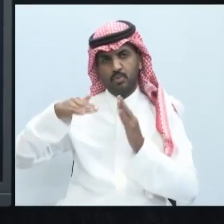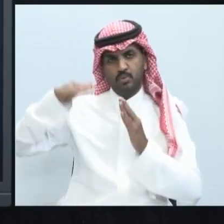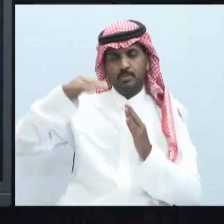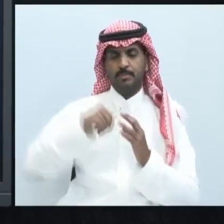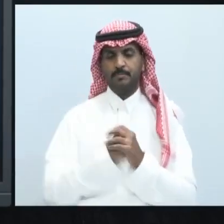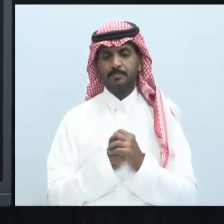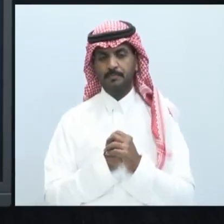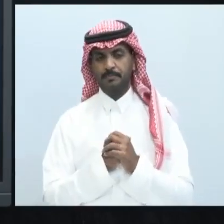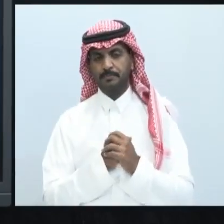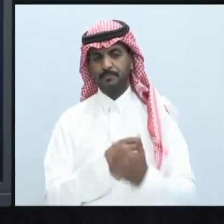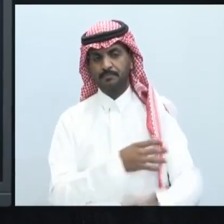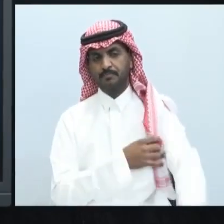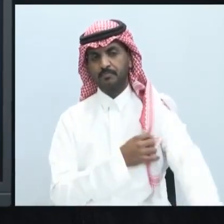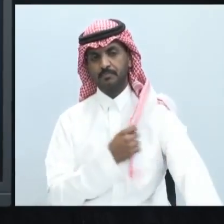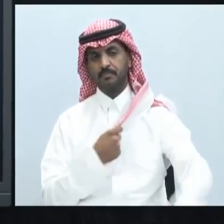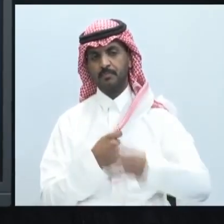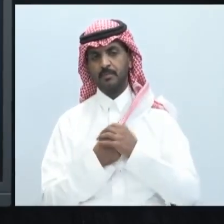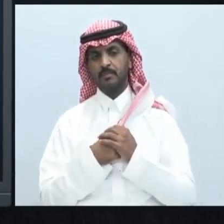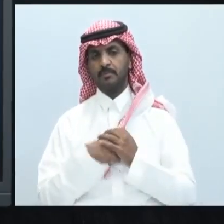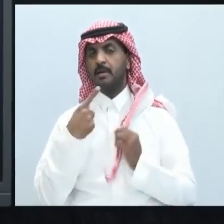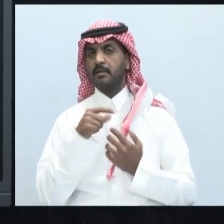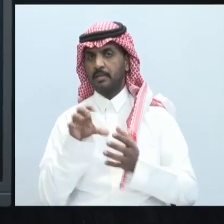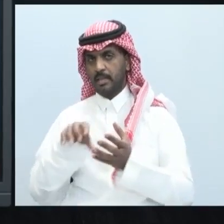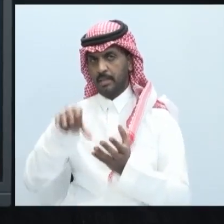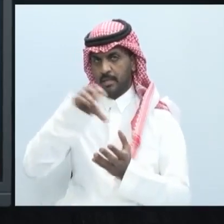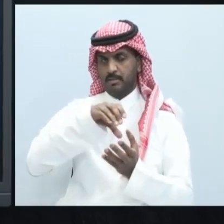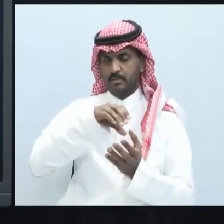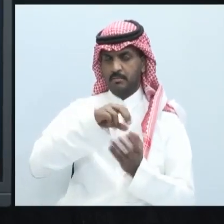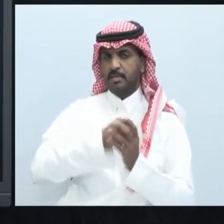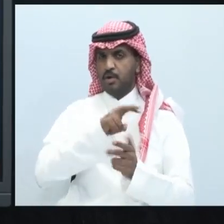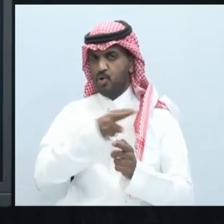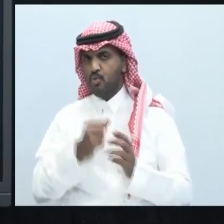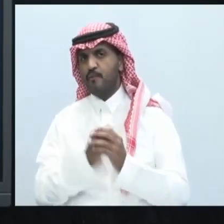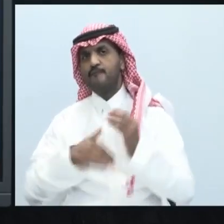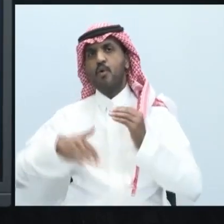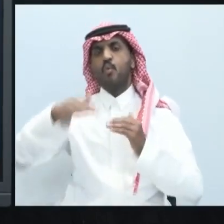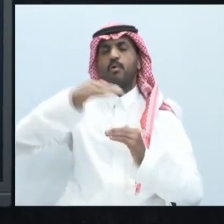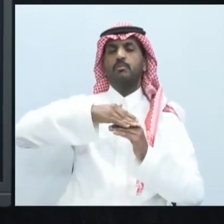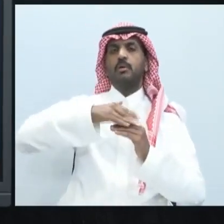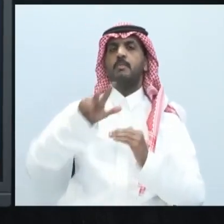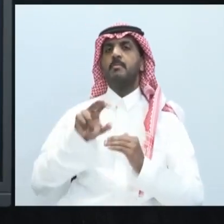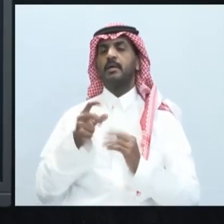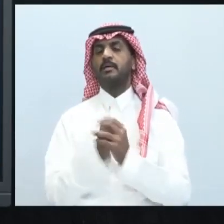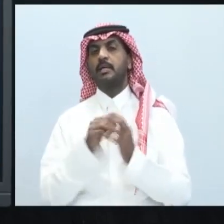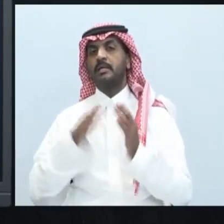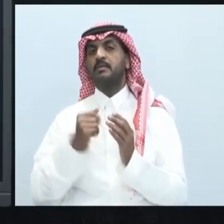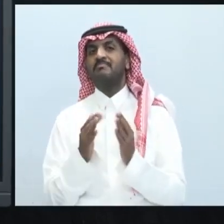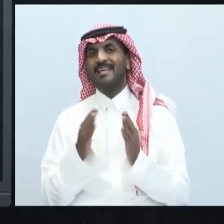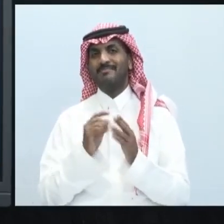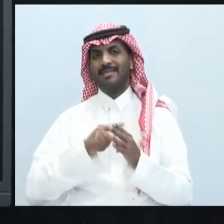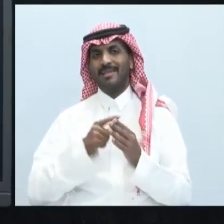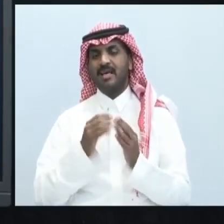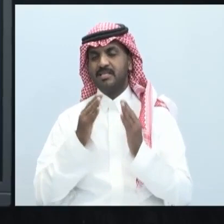من الرتبه اذا عندما ننتقل من النوع الى فوق المملكه نحن ننتقل من الاصغر